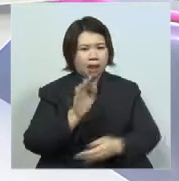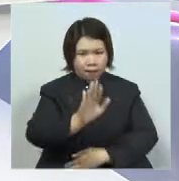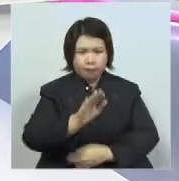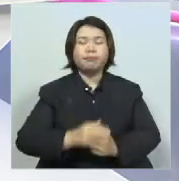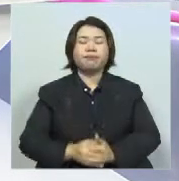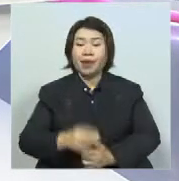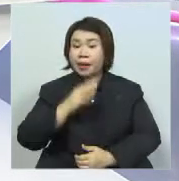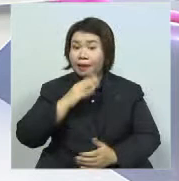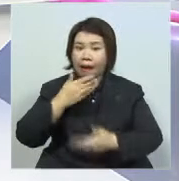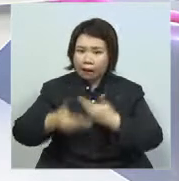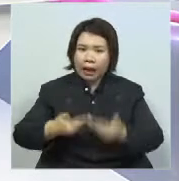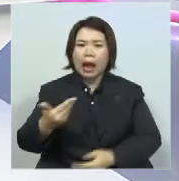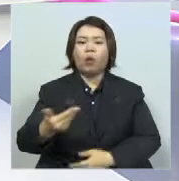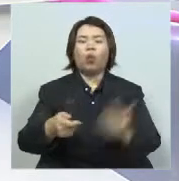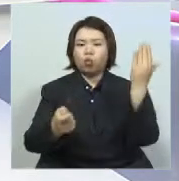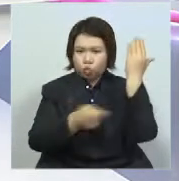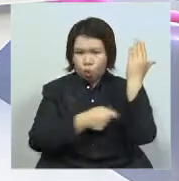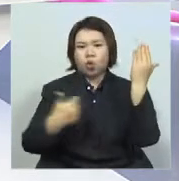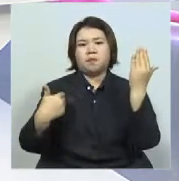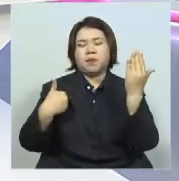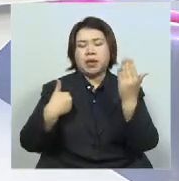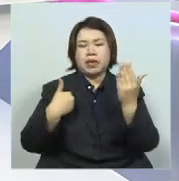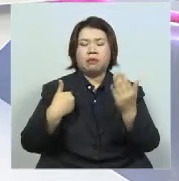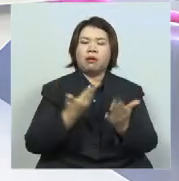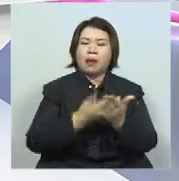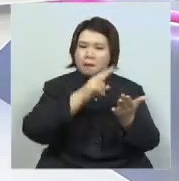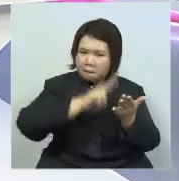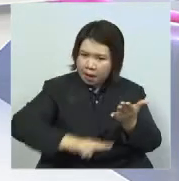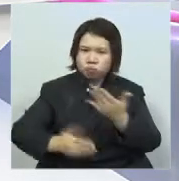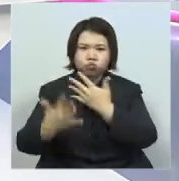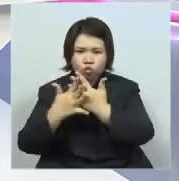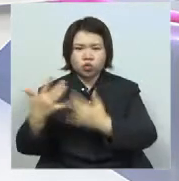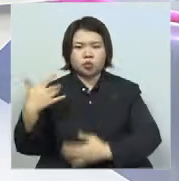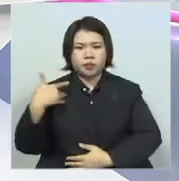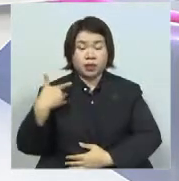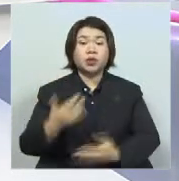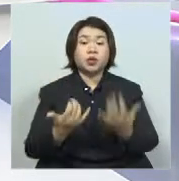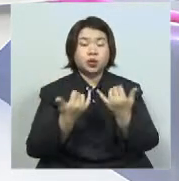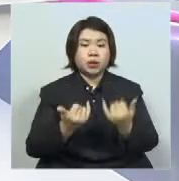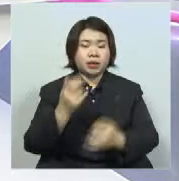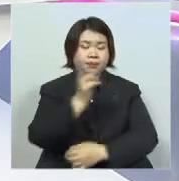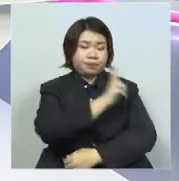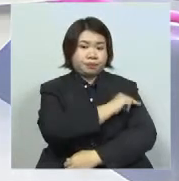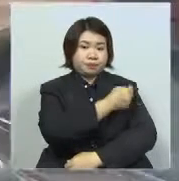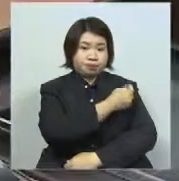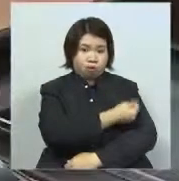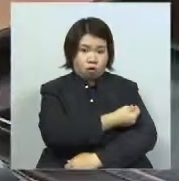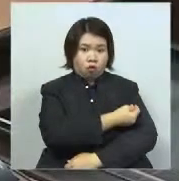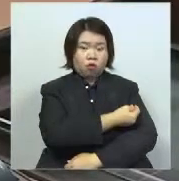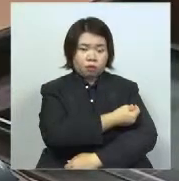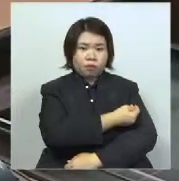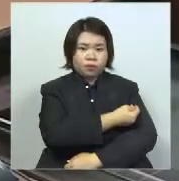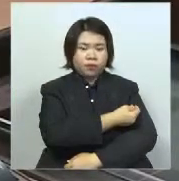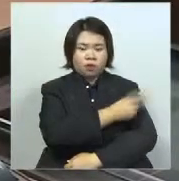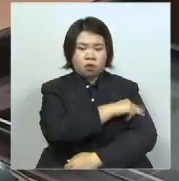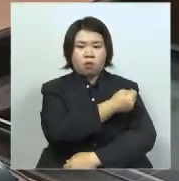นะนะ ค ะถ้าขายไปเนี่ยมีโทษฝ่าฝืนมีโทษทั้งจำและปรับด้วยนะคะวันนี้นะคะนายแพทย์นิพนธ์ชินาน